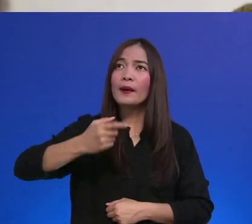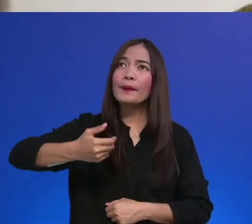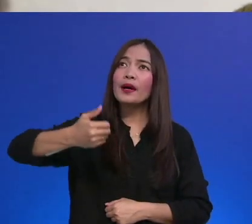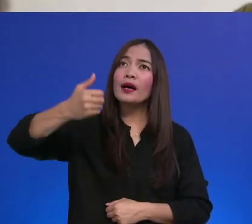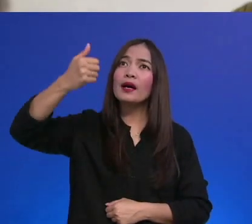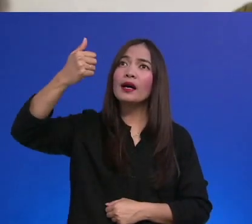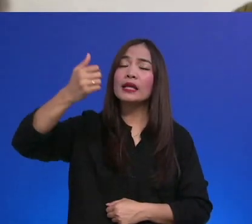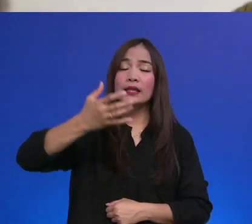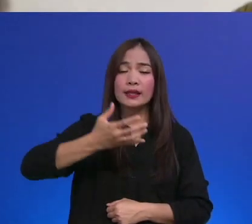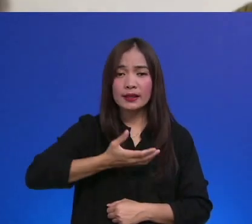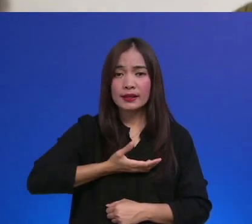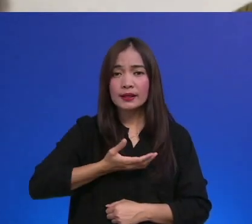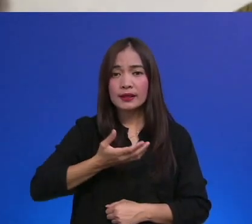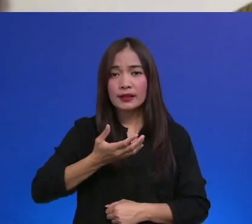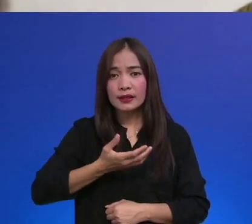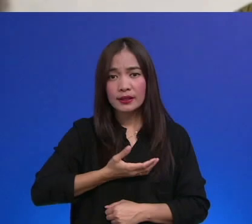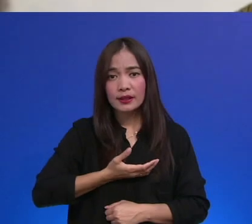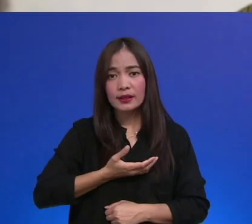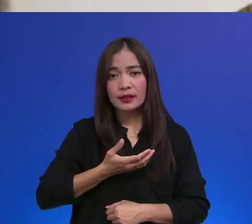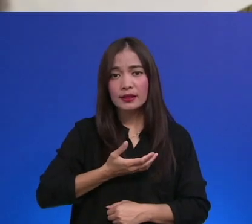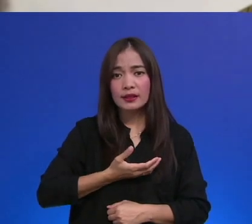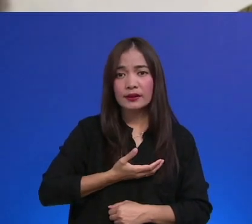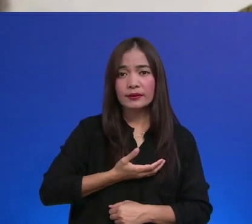Bapak ingin ini